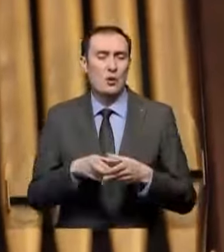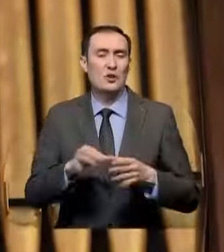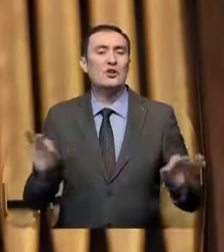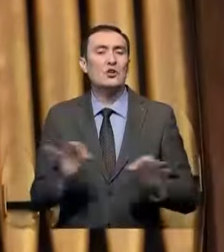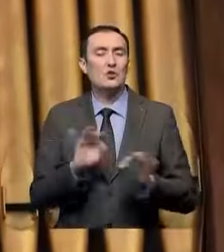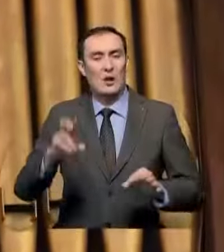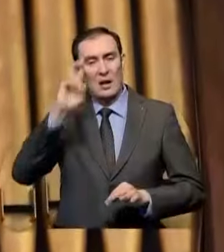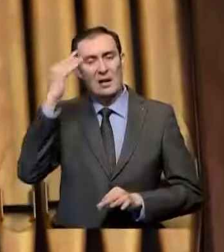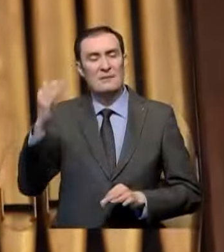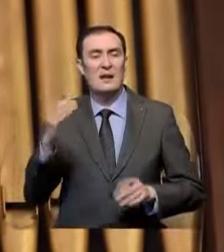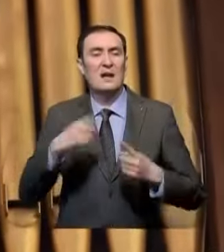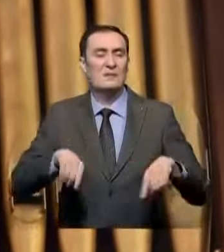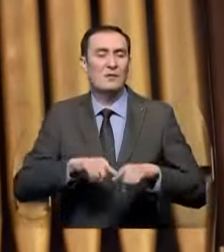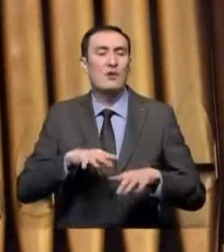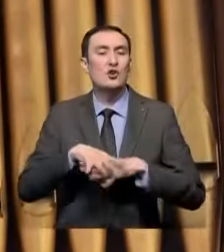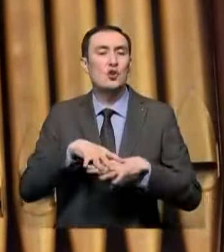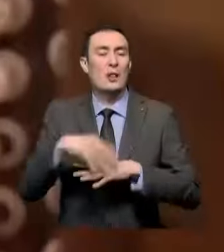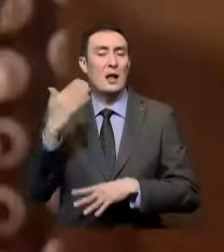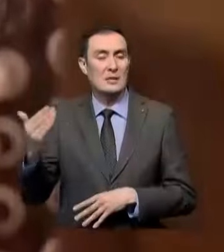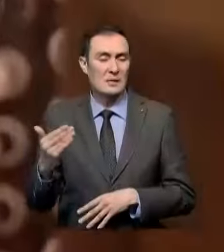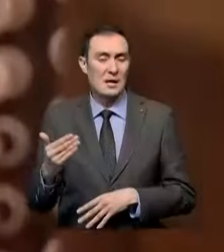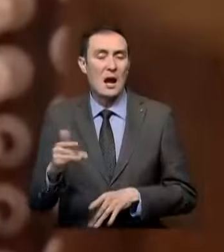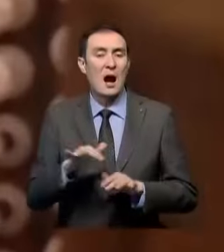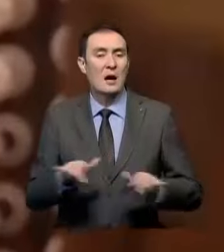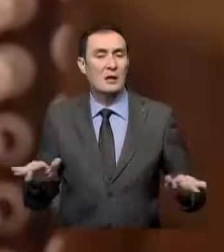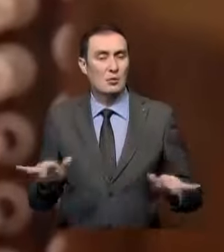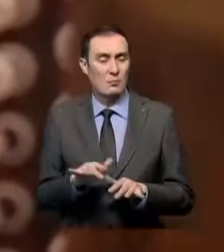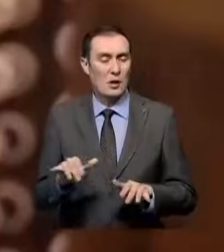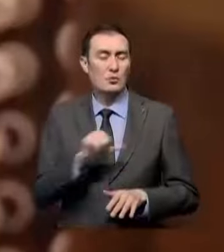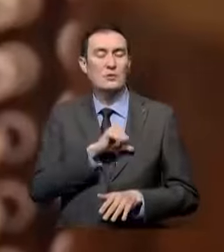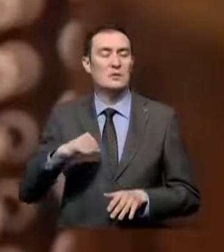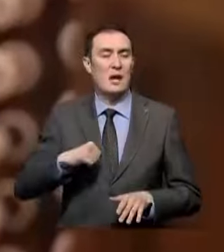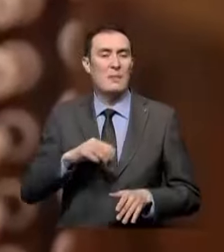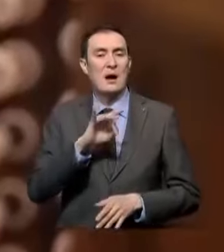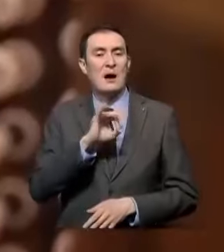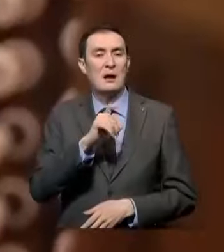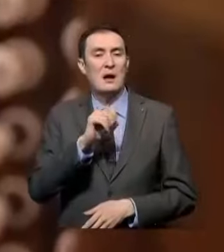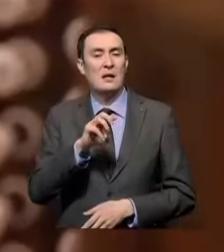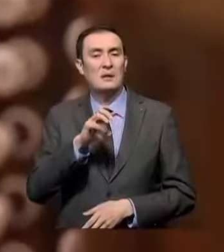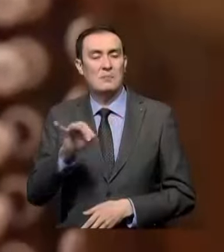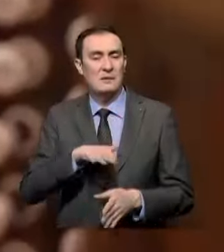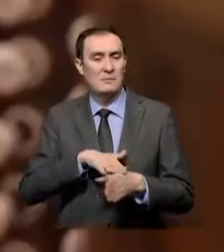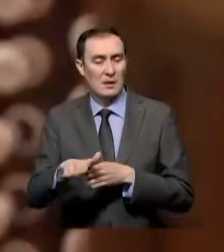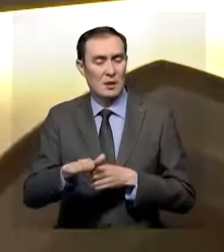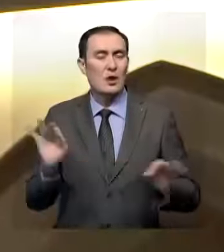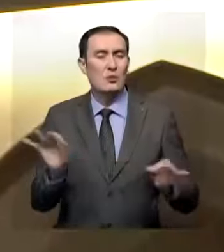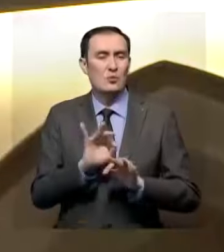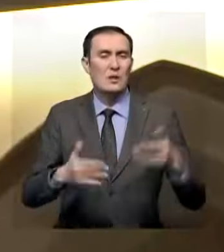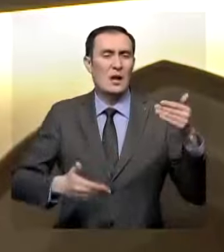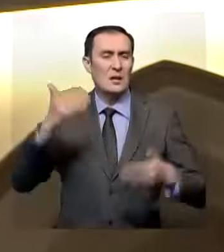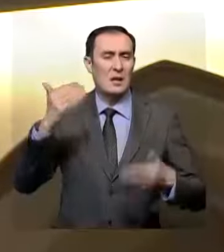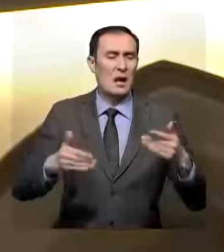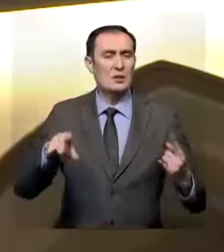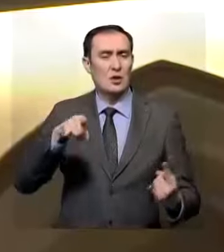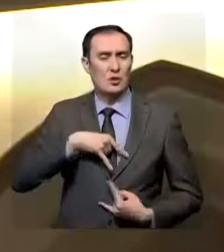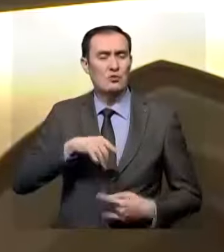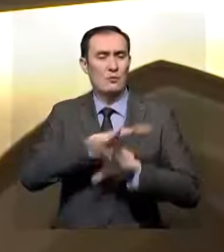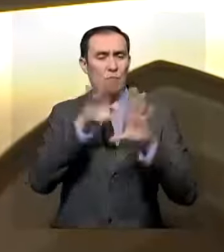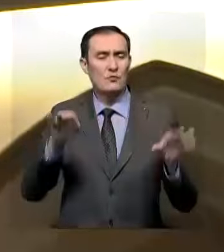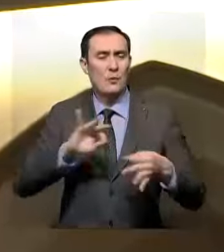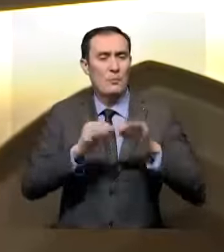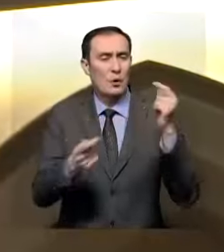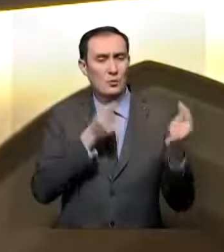дирижеры Королевской консерватории Шотландии. Органную партию исполняет сам Рахат Би Абдысагин. Музыка, декорации и костюмы — все